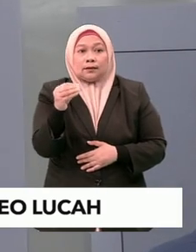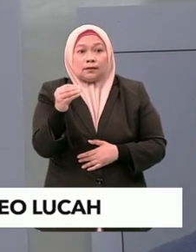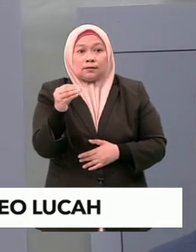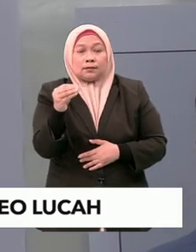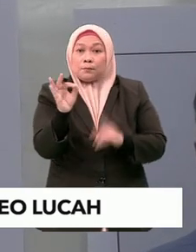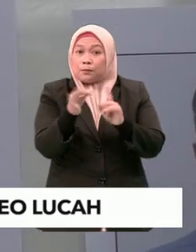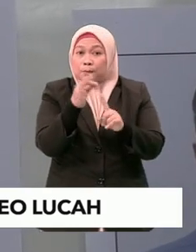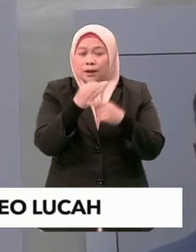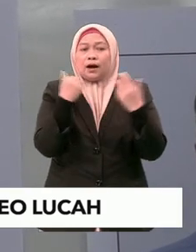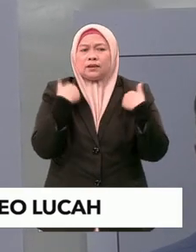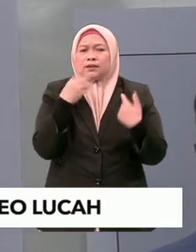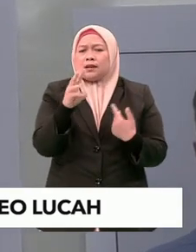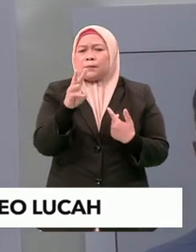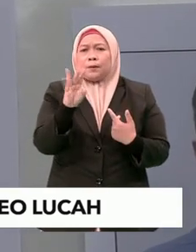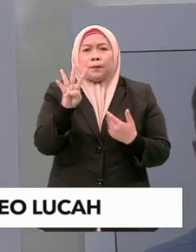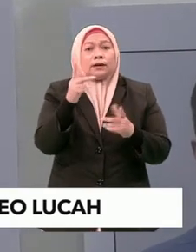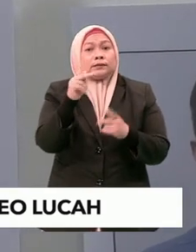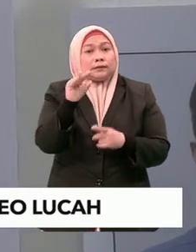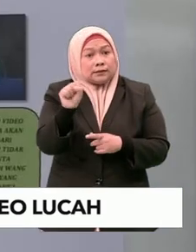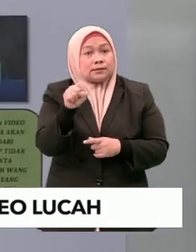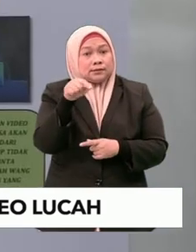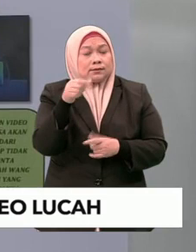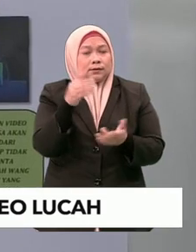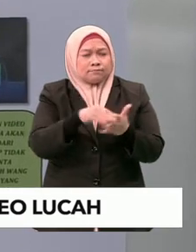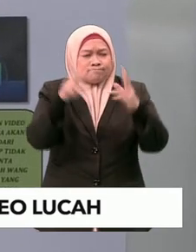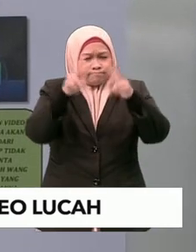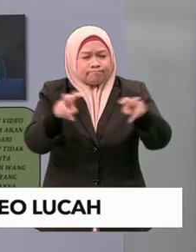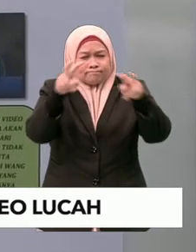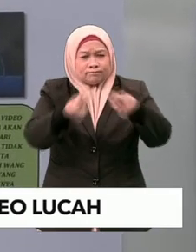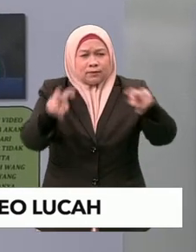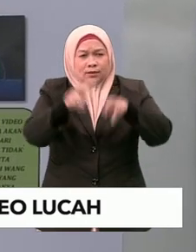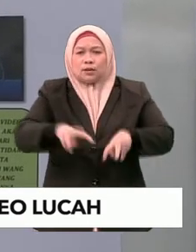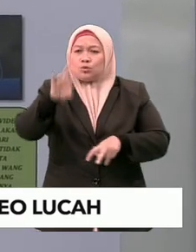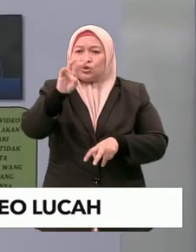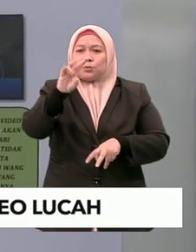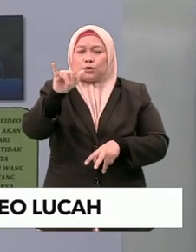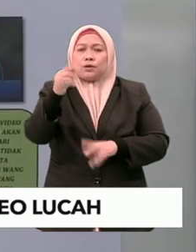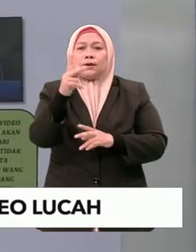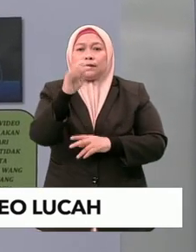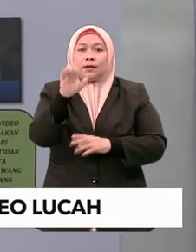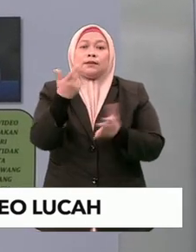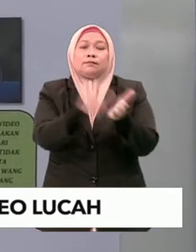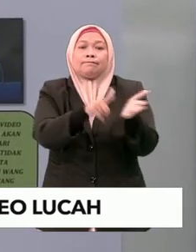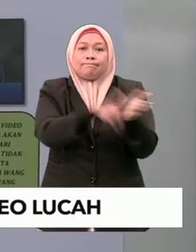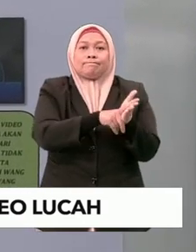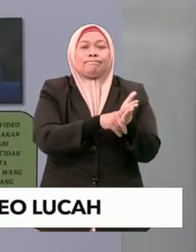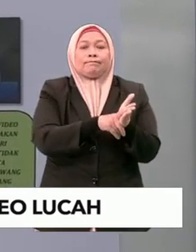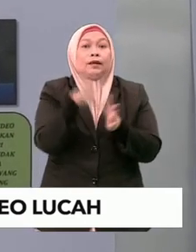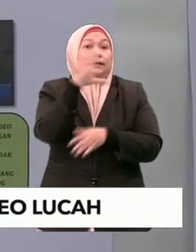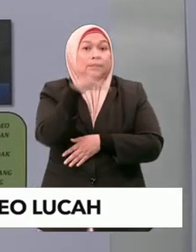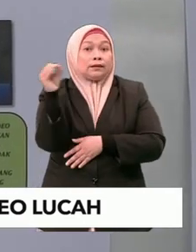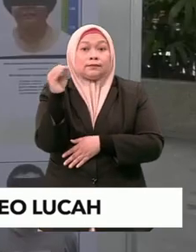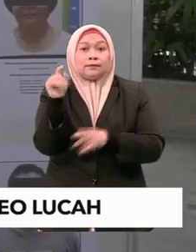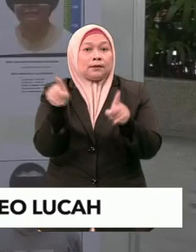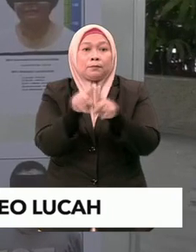lagi 64 case yang kita masih lagi siasat daripada 76 laporan kiss tersebut dan dalam